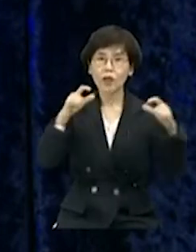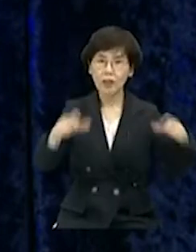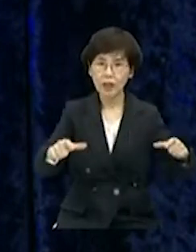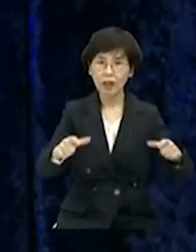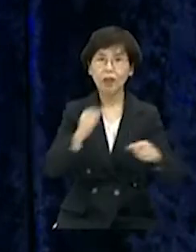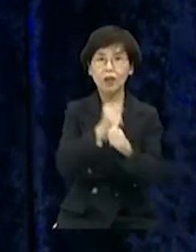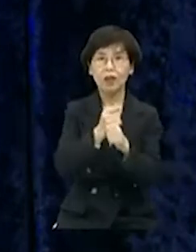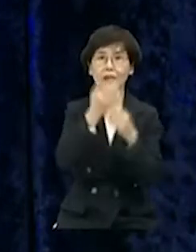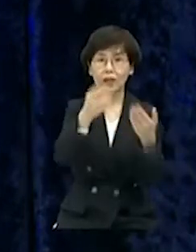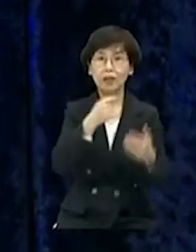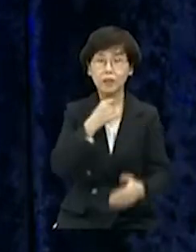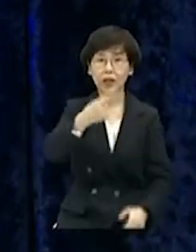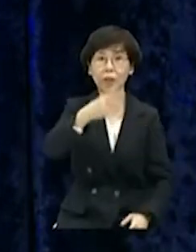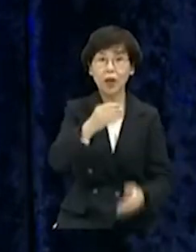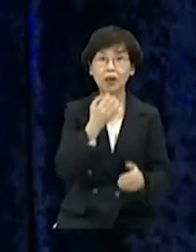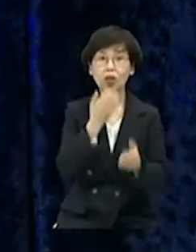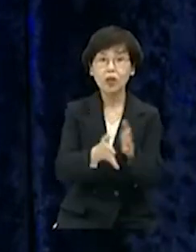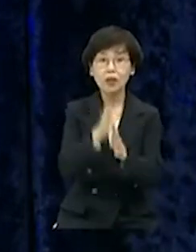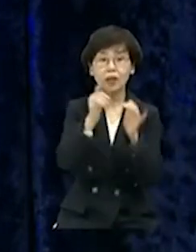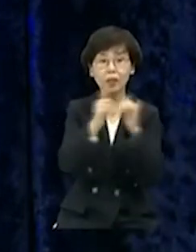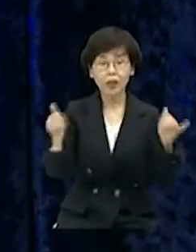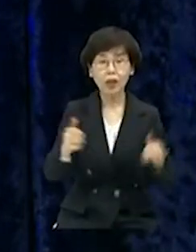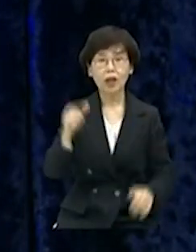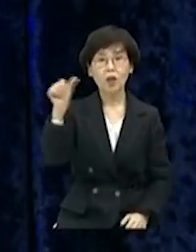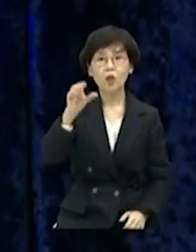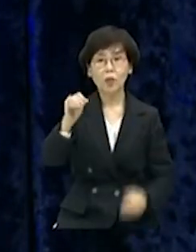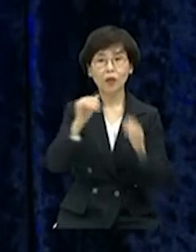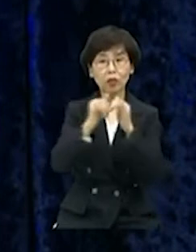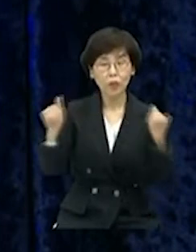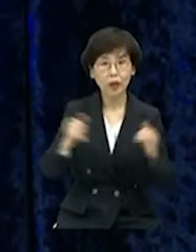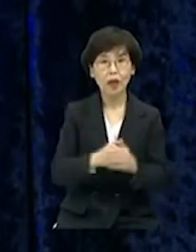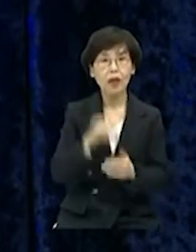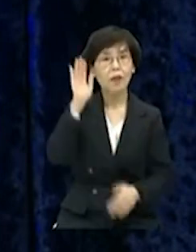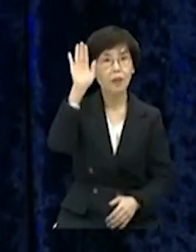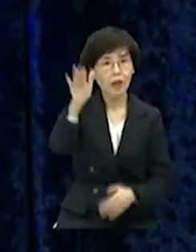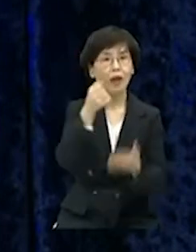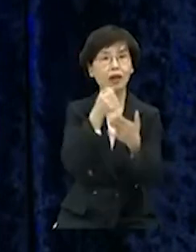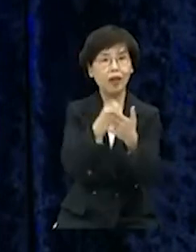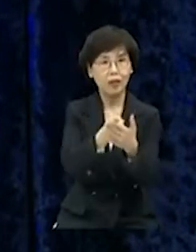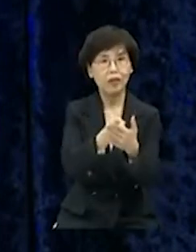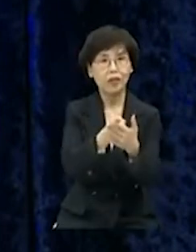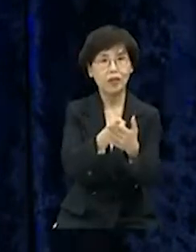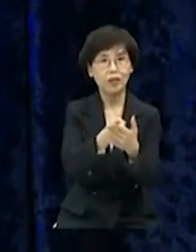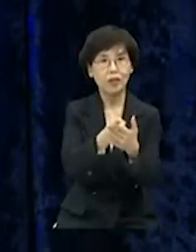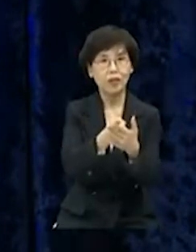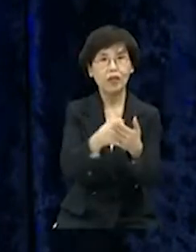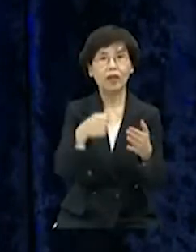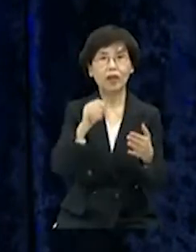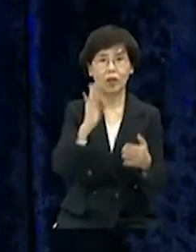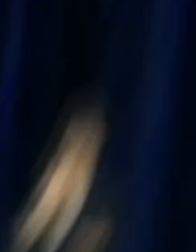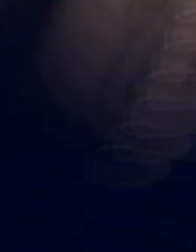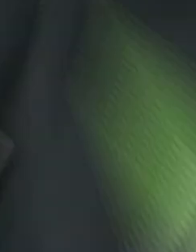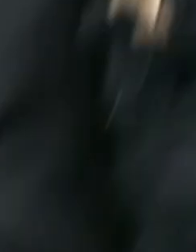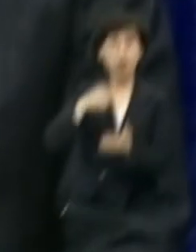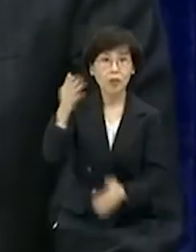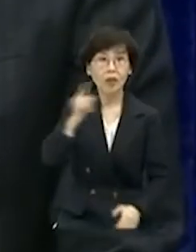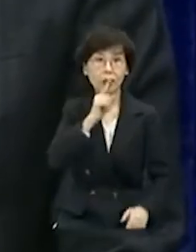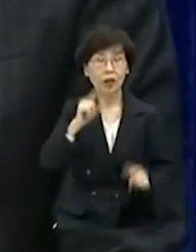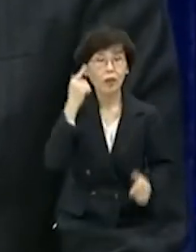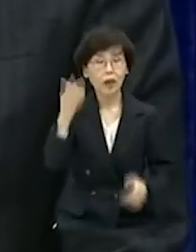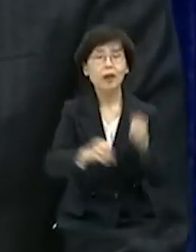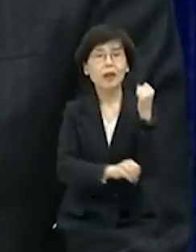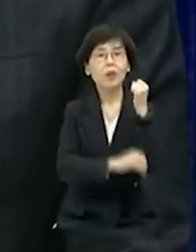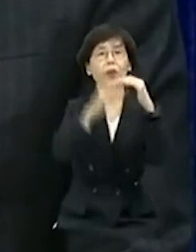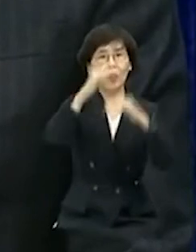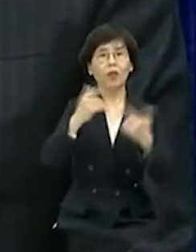드리겠습니다. 천만 서울 시민이 5천만 국민의 미래를 결정합니다. 함께 하겠습니다.